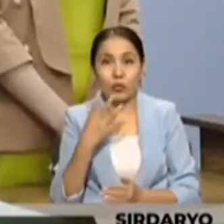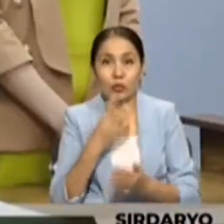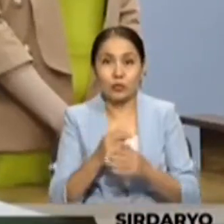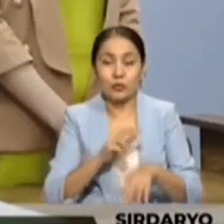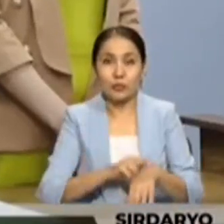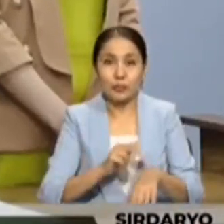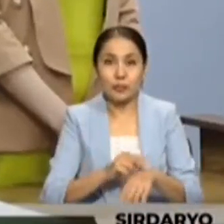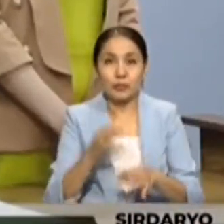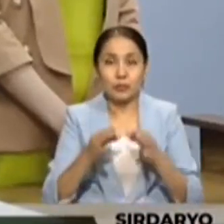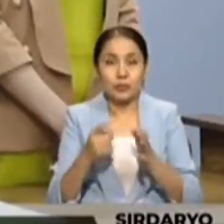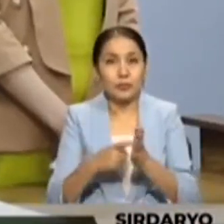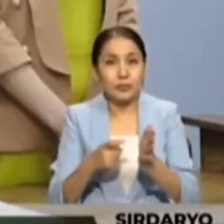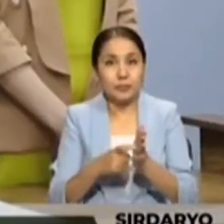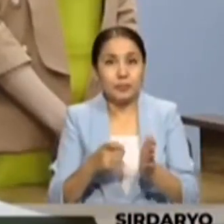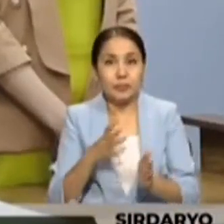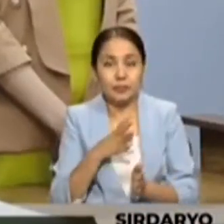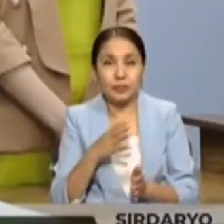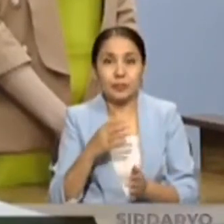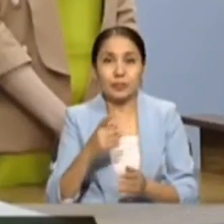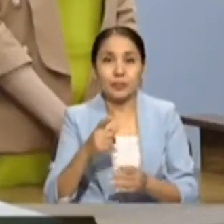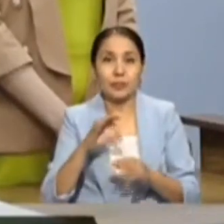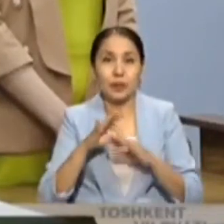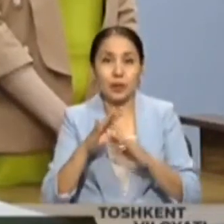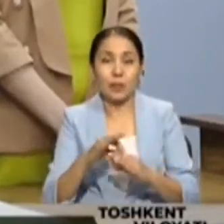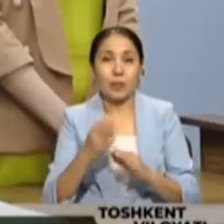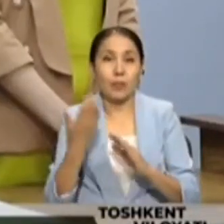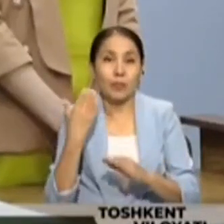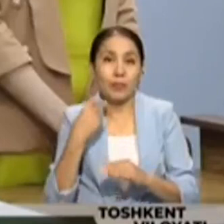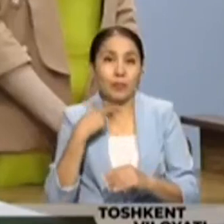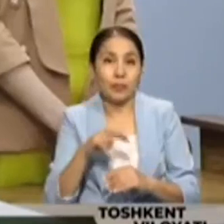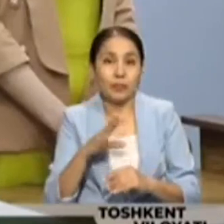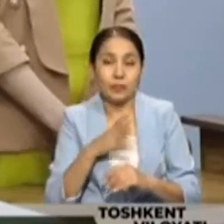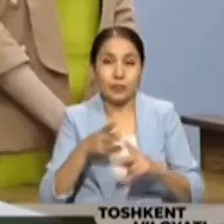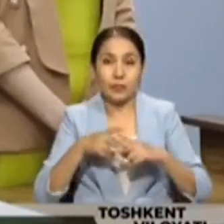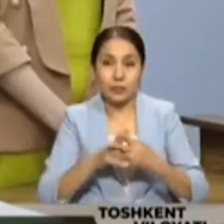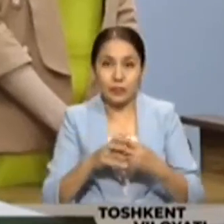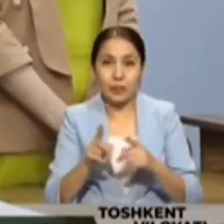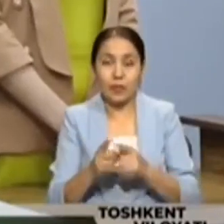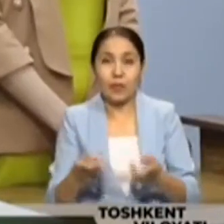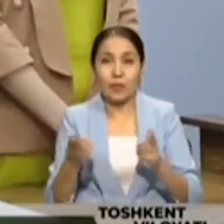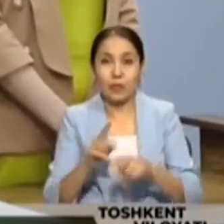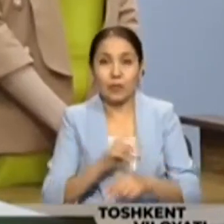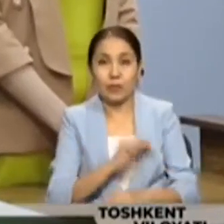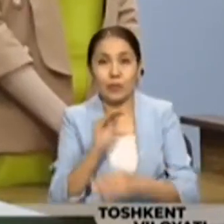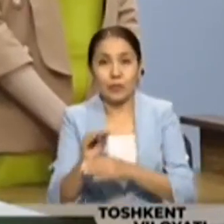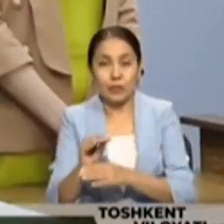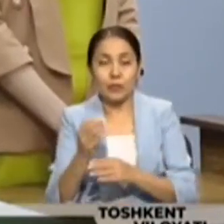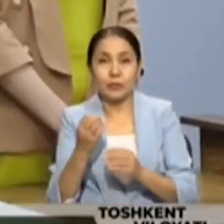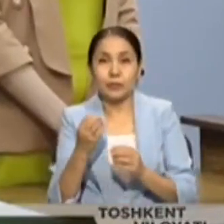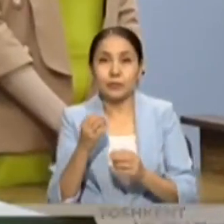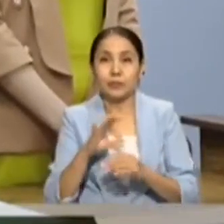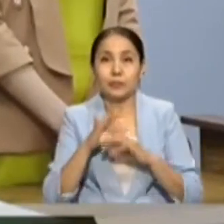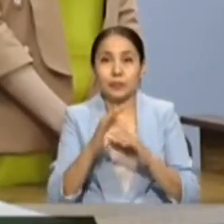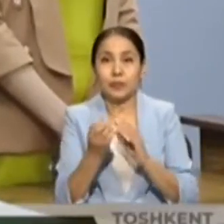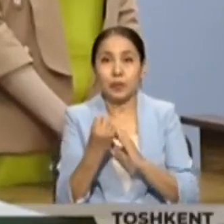sudining 2022 yil 17-20 hukmiga ko'ra amalda o'tab bo'lmagan jazoni mazkur hukm bilan tayinlangan jazoga qisman qo'shish yo'li bilan uzr kesib